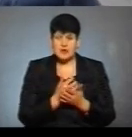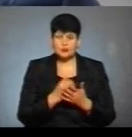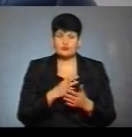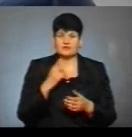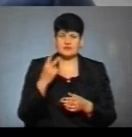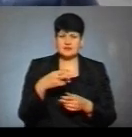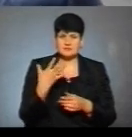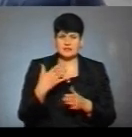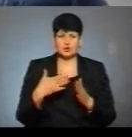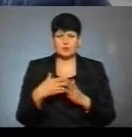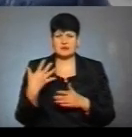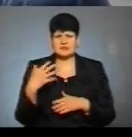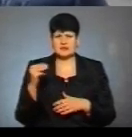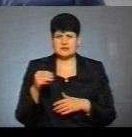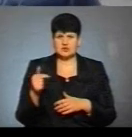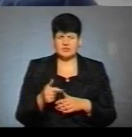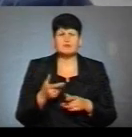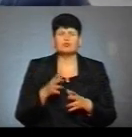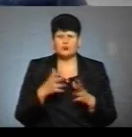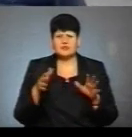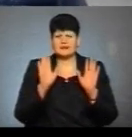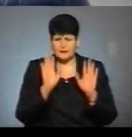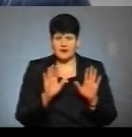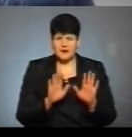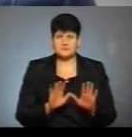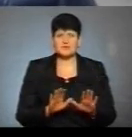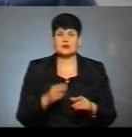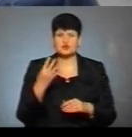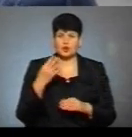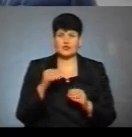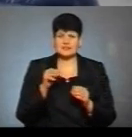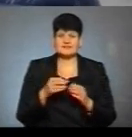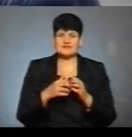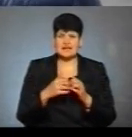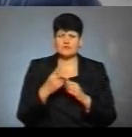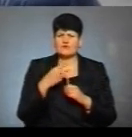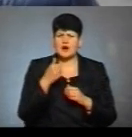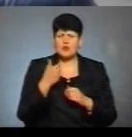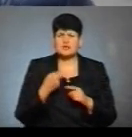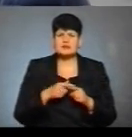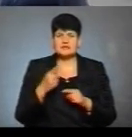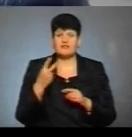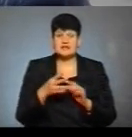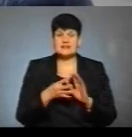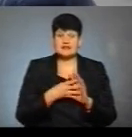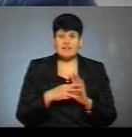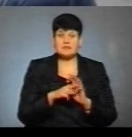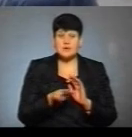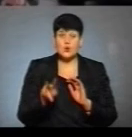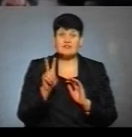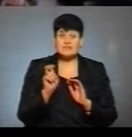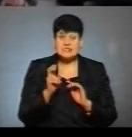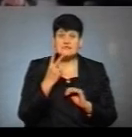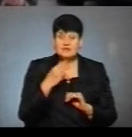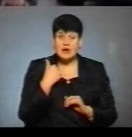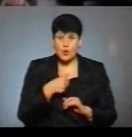25 до 50 тисяч гривень. Хоча це було більше, нехай буде так. В середньому 40 тисяч, 2 роки, це буде 29 мільйонів 200 тільки за 2